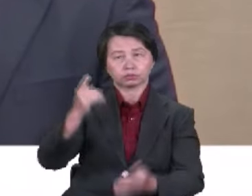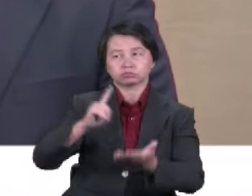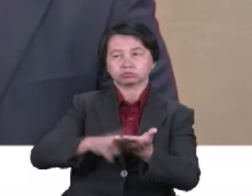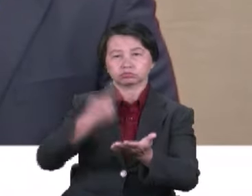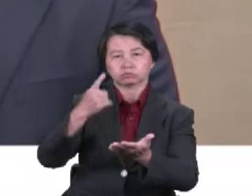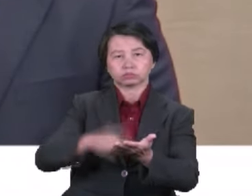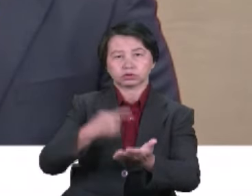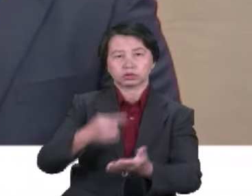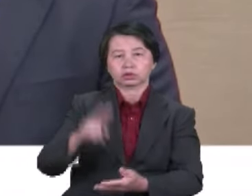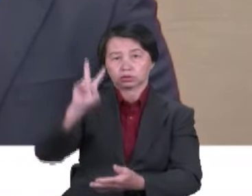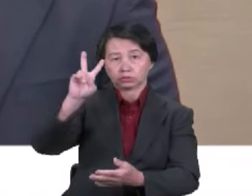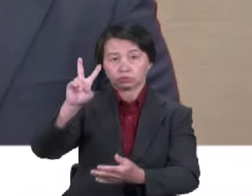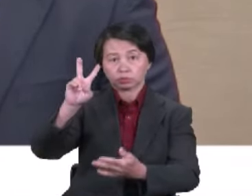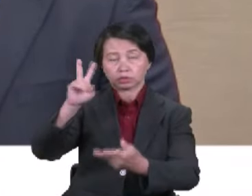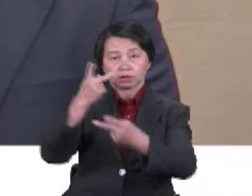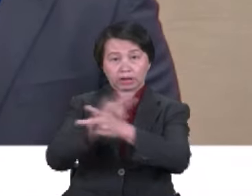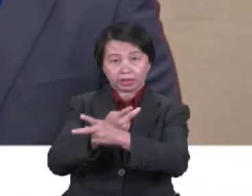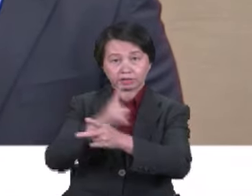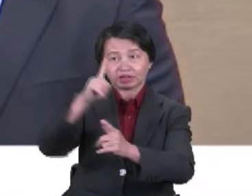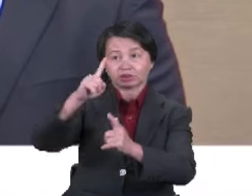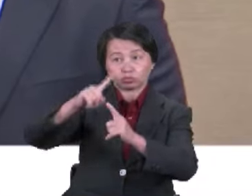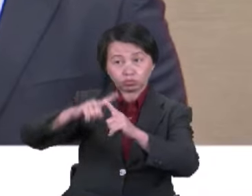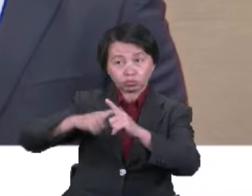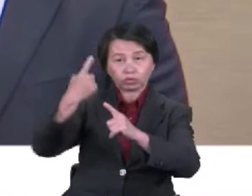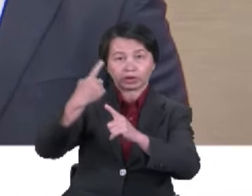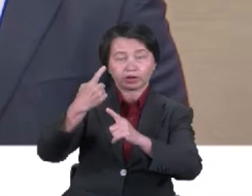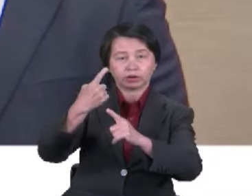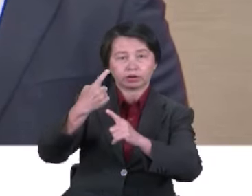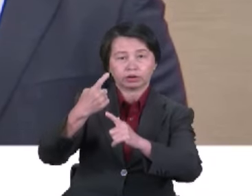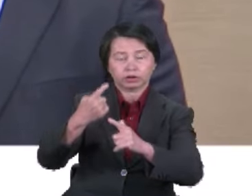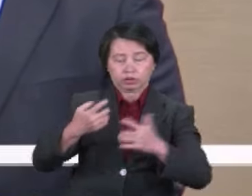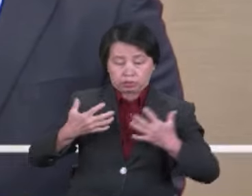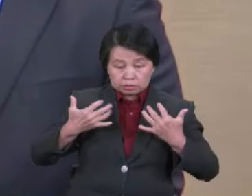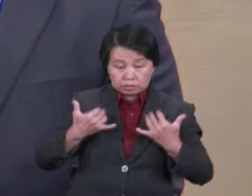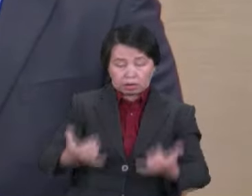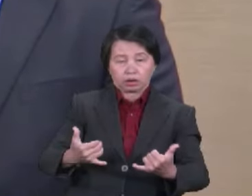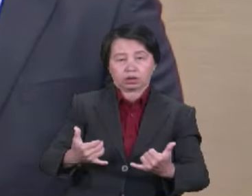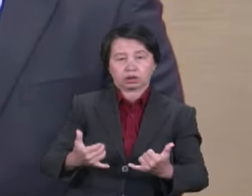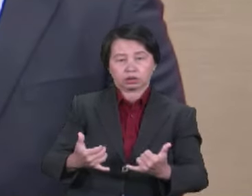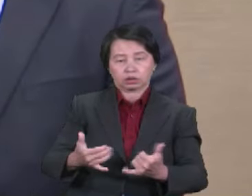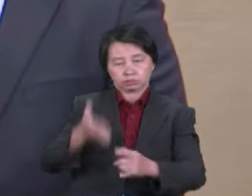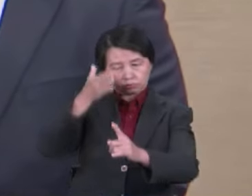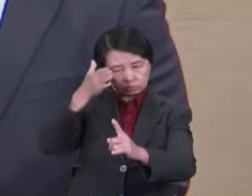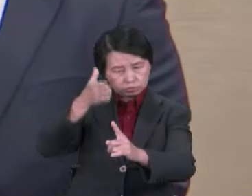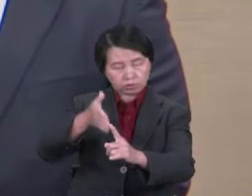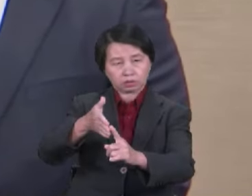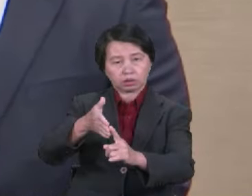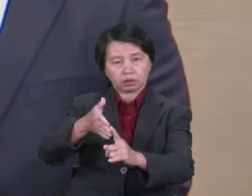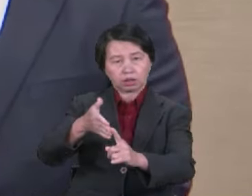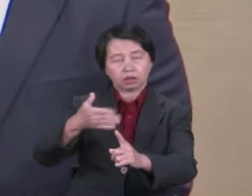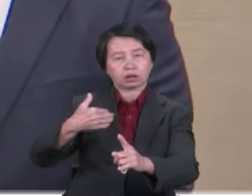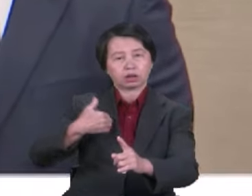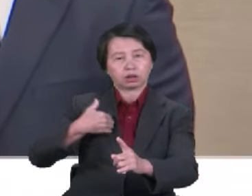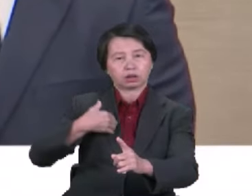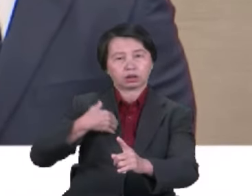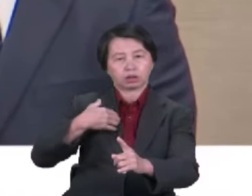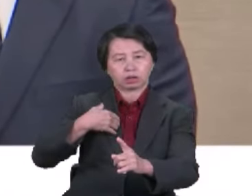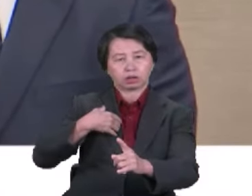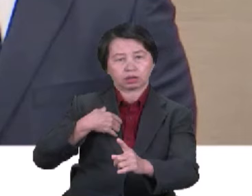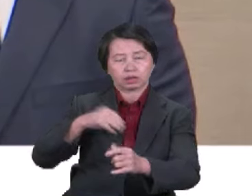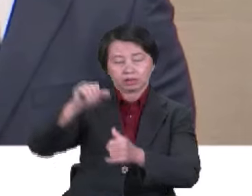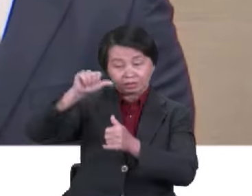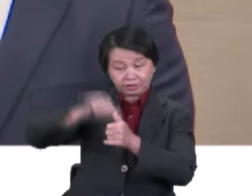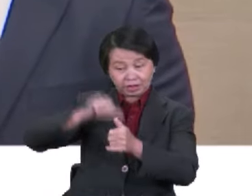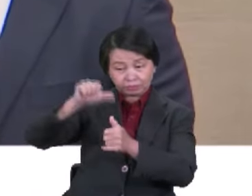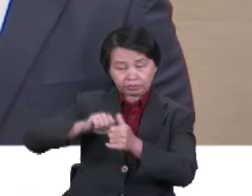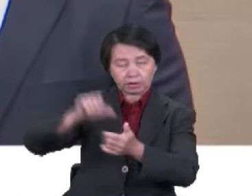kekerapannya 2 kali sebulan, kali ini sasaran yang dimatlamatkan adalah pada